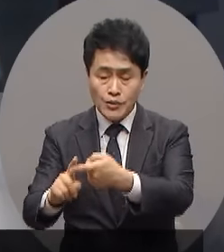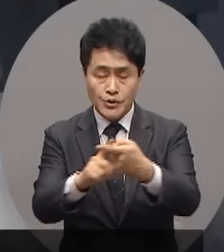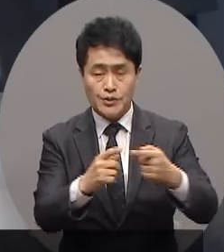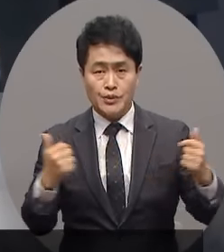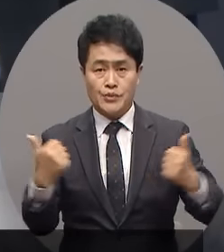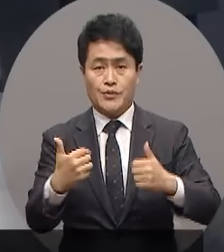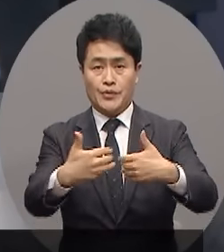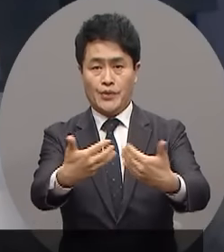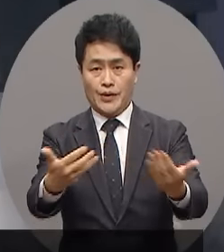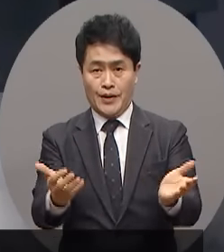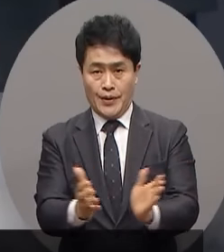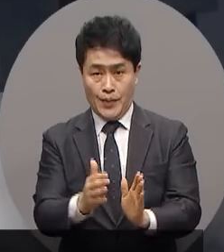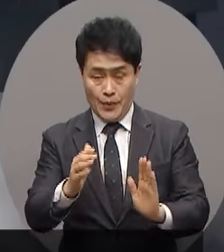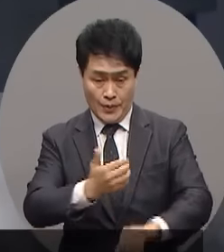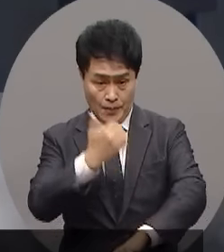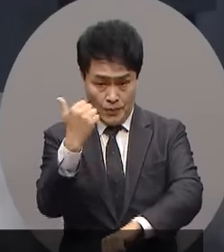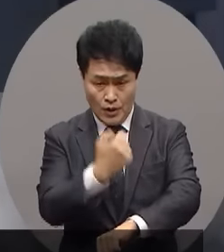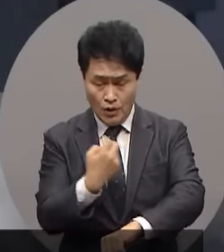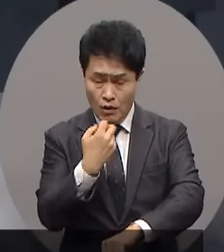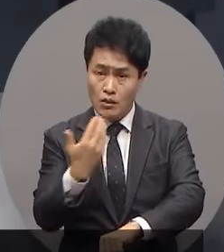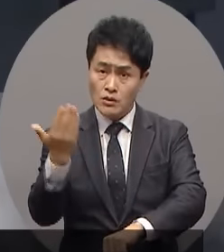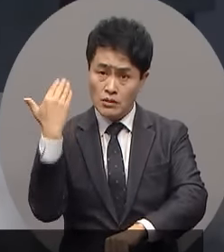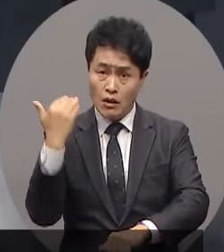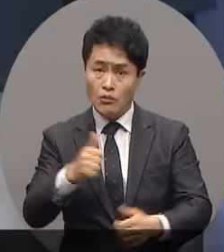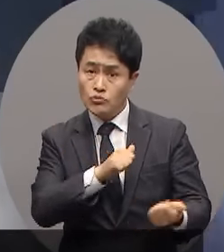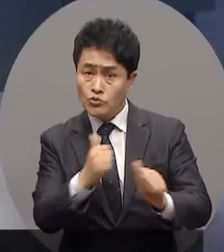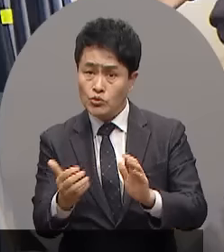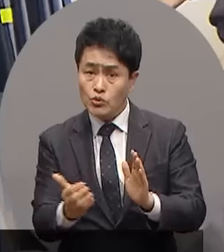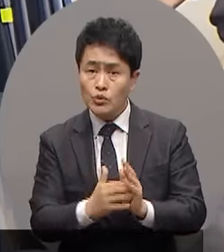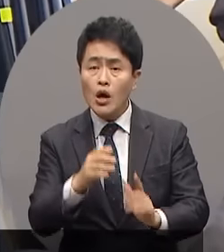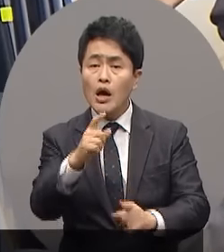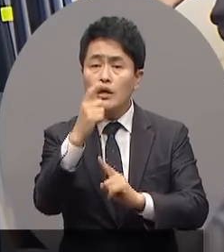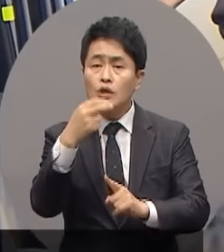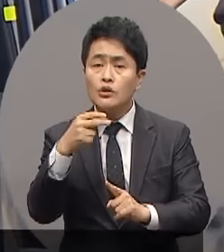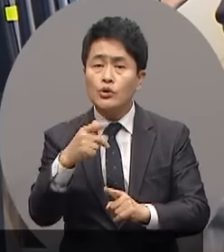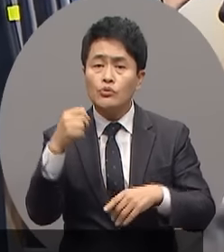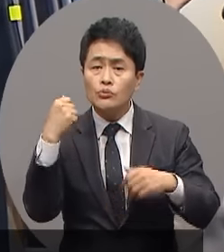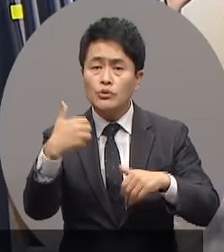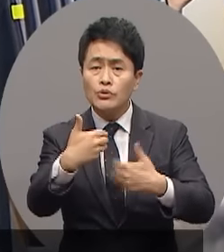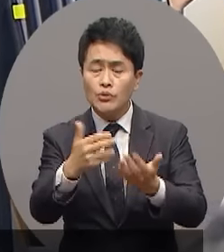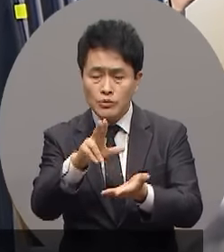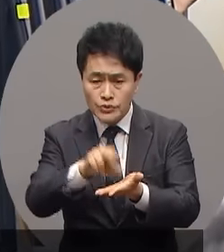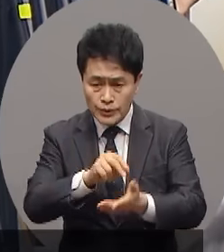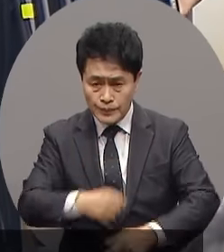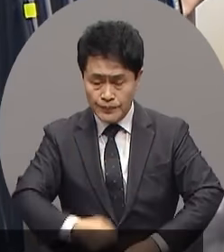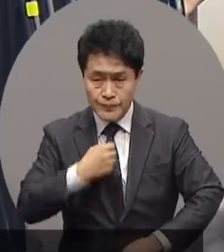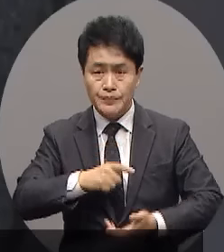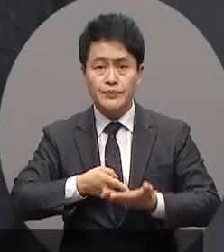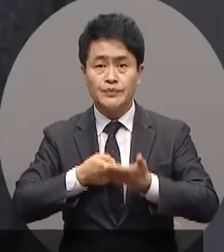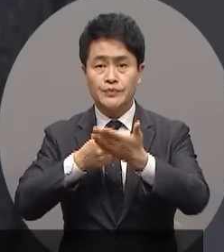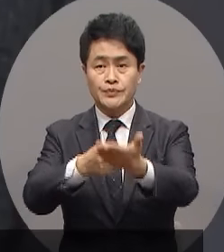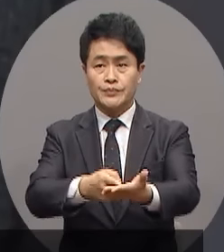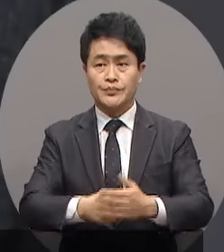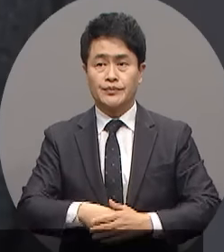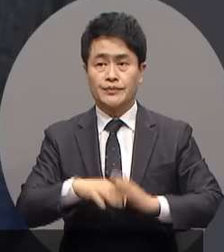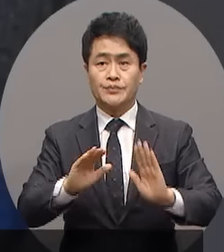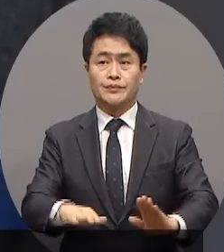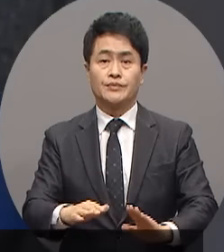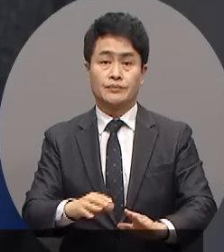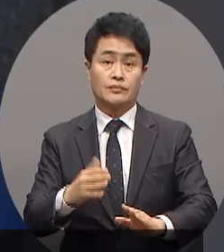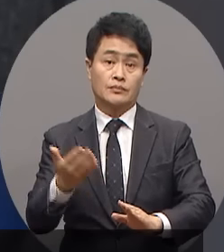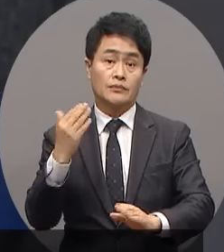연대인 오늘 마약 수사를 다 지난달 진 이성균 사의 진상규명을 촉구했습니다 지난